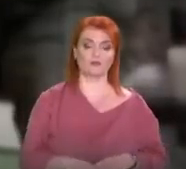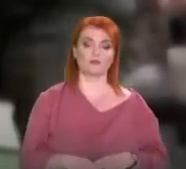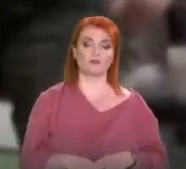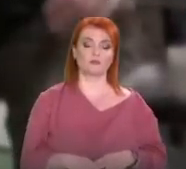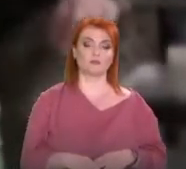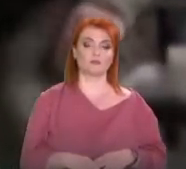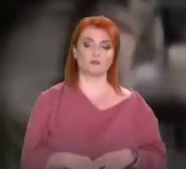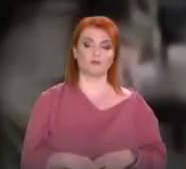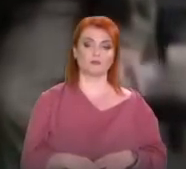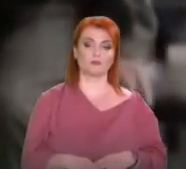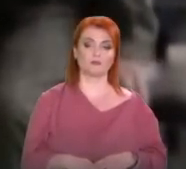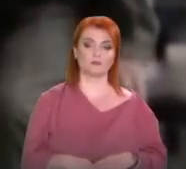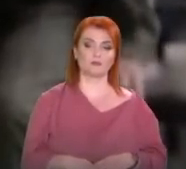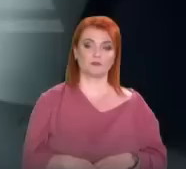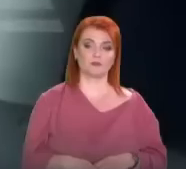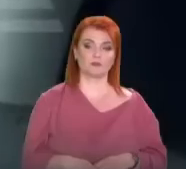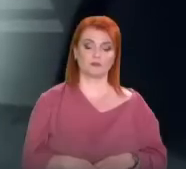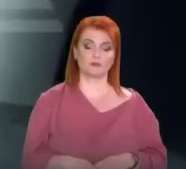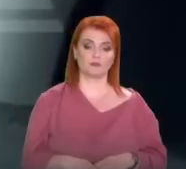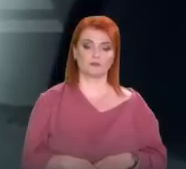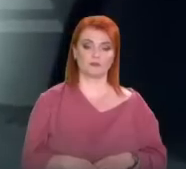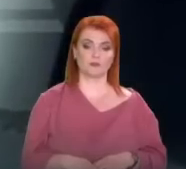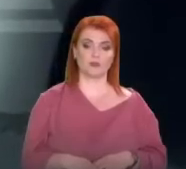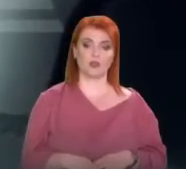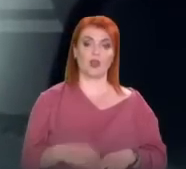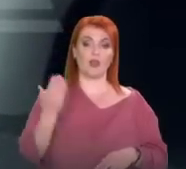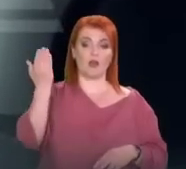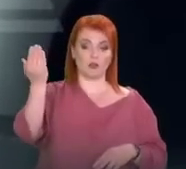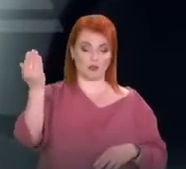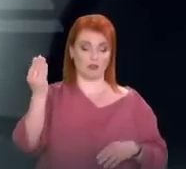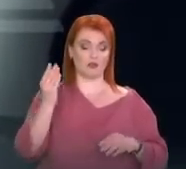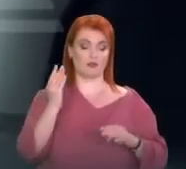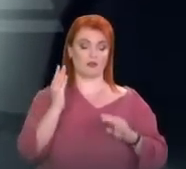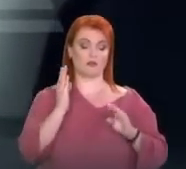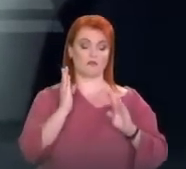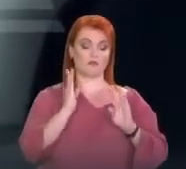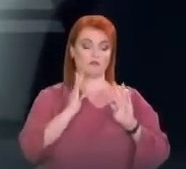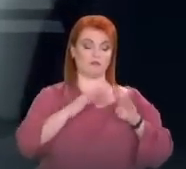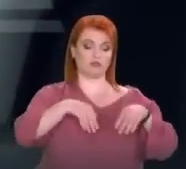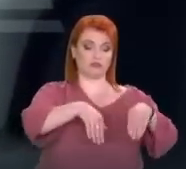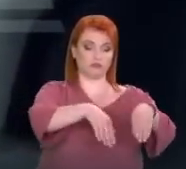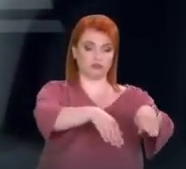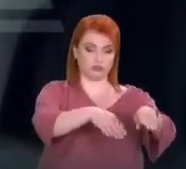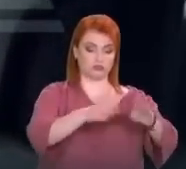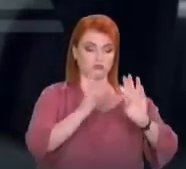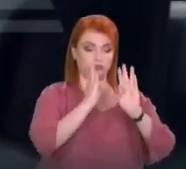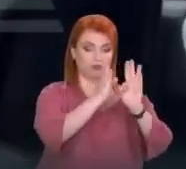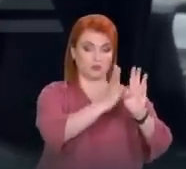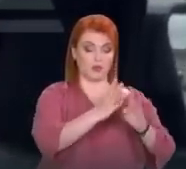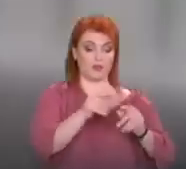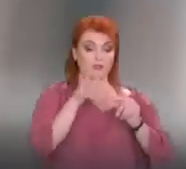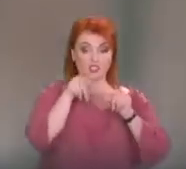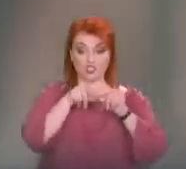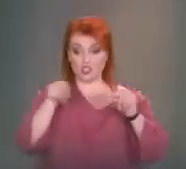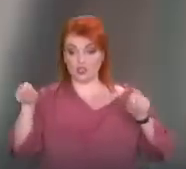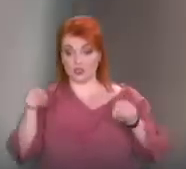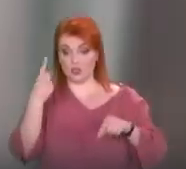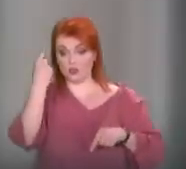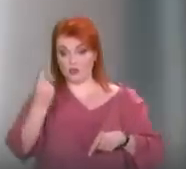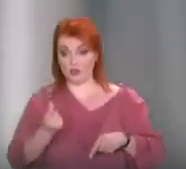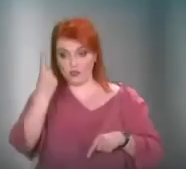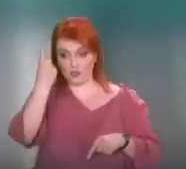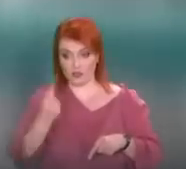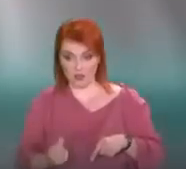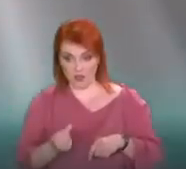свержения власти в стране. Coloana rebelilor, într-o singură zi, a ajuns la 200 de kilometri de Moscova. Potrivit lui